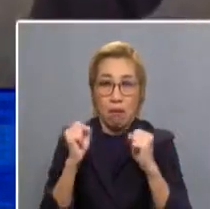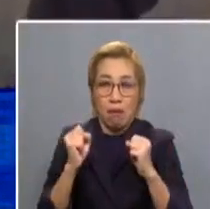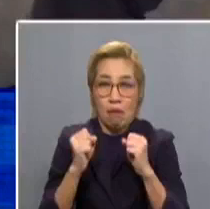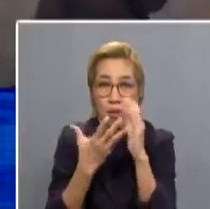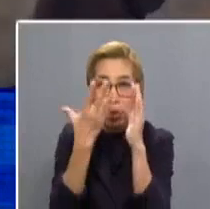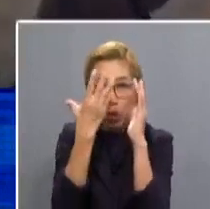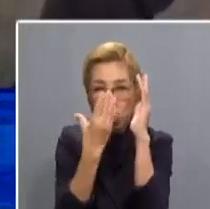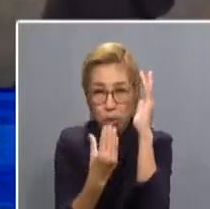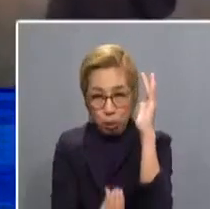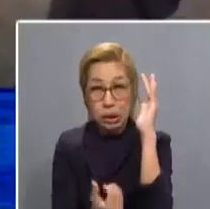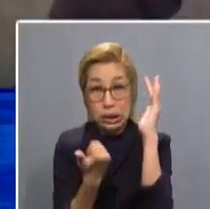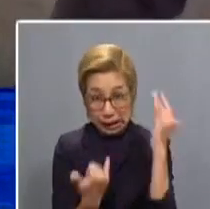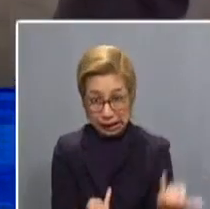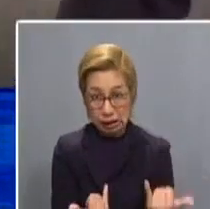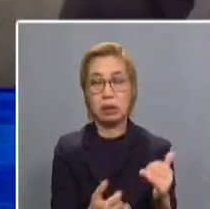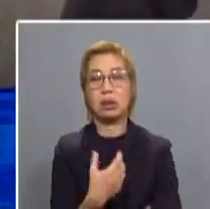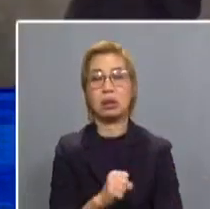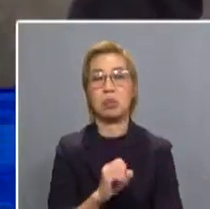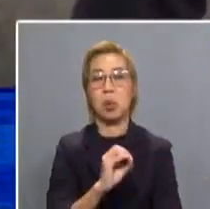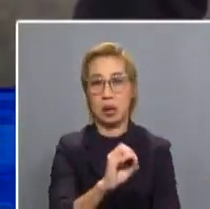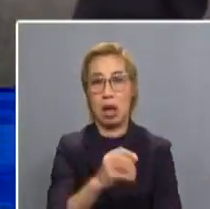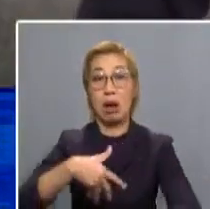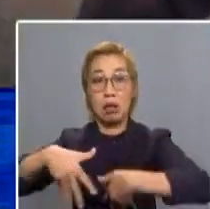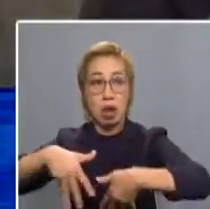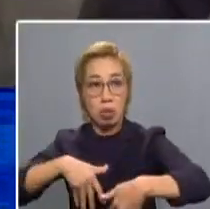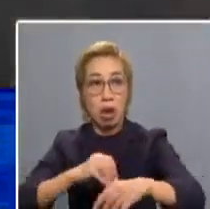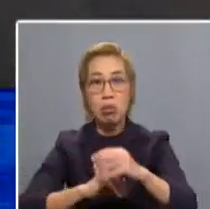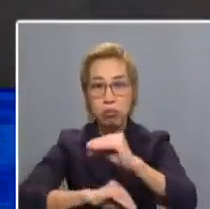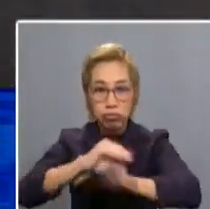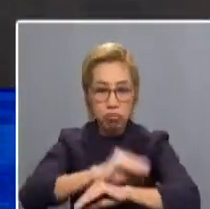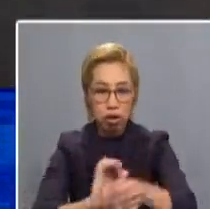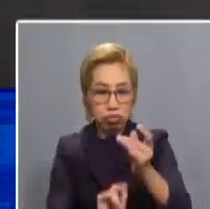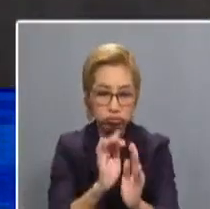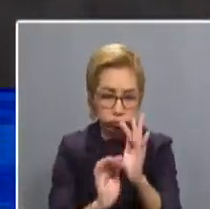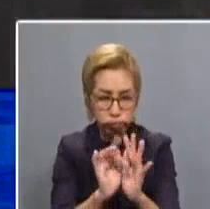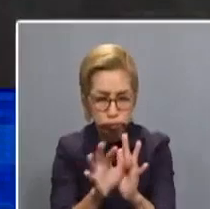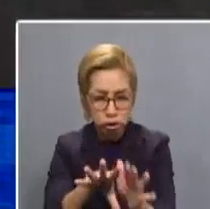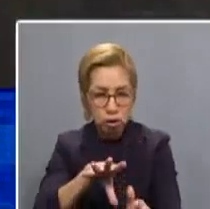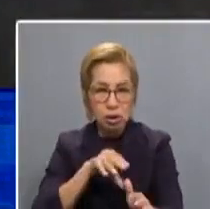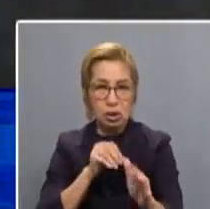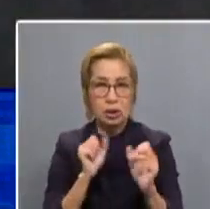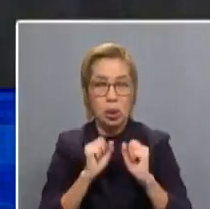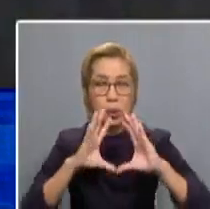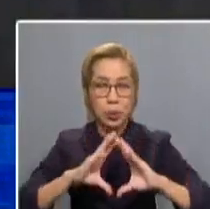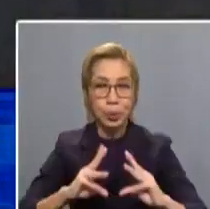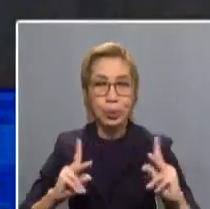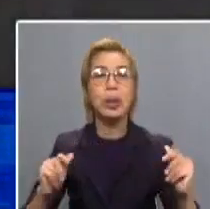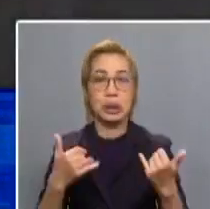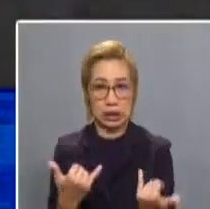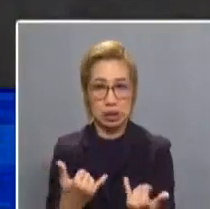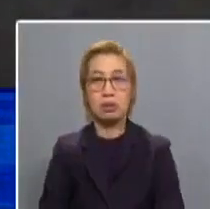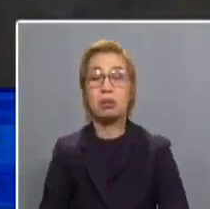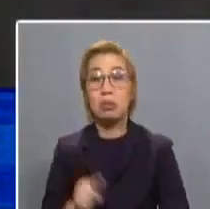อนนี้อุณหภูมิต่ำสุดอยู่ที่10องศาเซลเซียสชาวบ้านต้องก่อกองไฟเพื่อคลายความหนาวเย็นสร้างความอบอุ่นให้กับร่างก